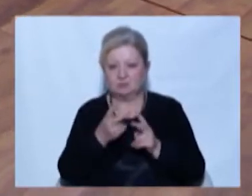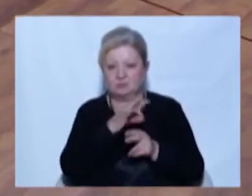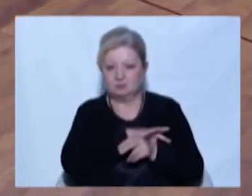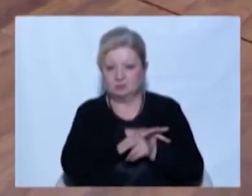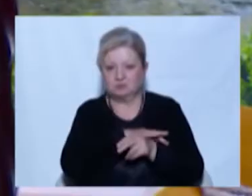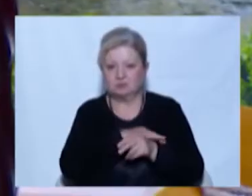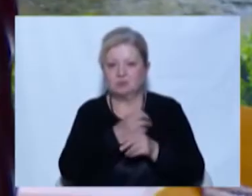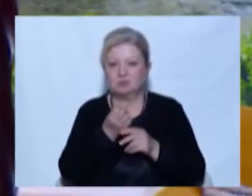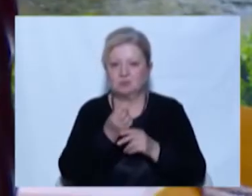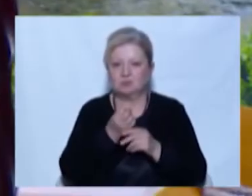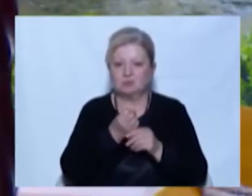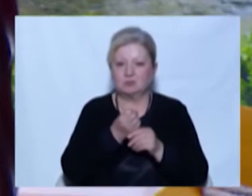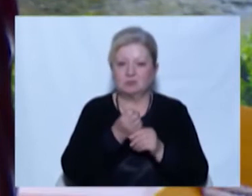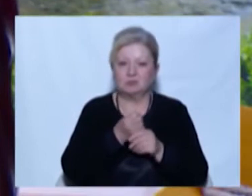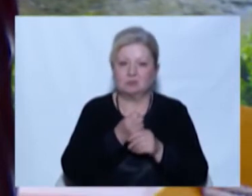ჯერ კიდევ